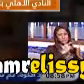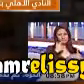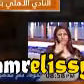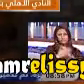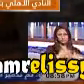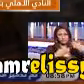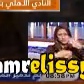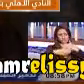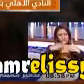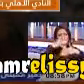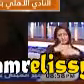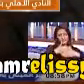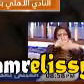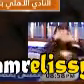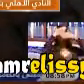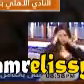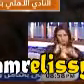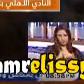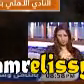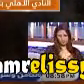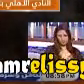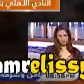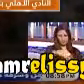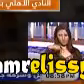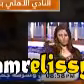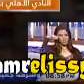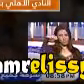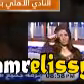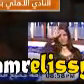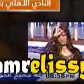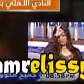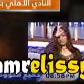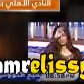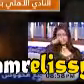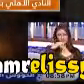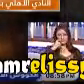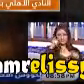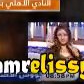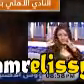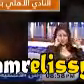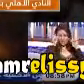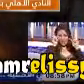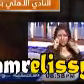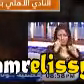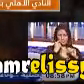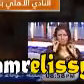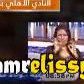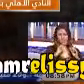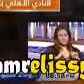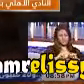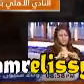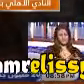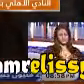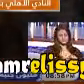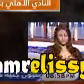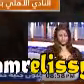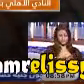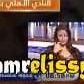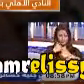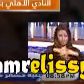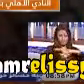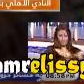الشارع فتفقد وزير الداخليه برفقه رئيس قطاع الامن المركزي الحاله الامنيه في